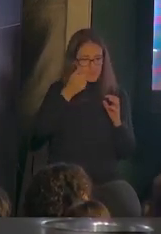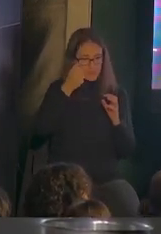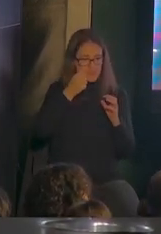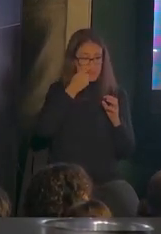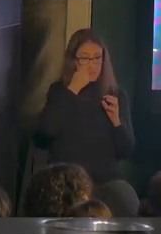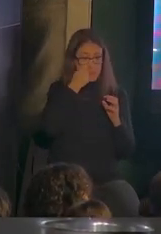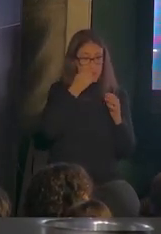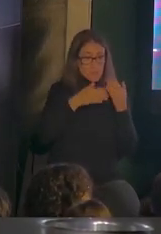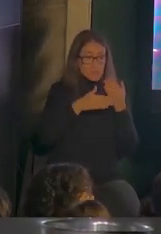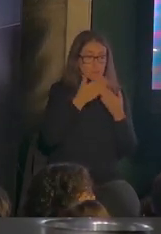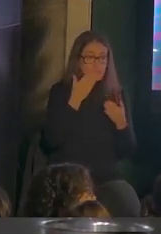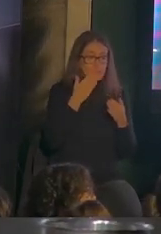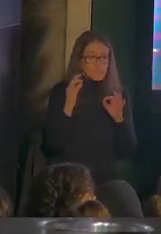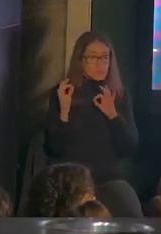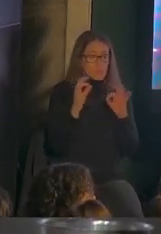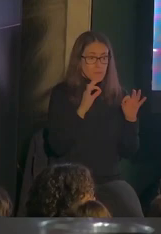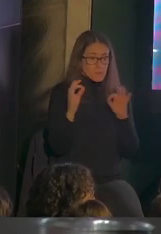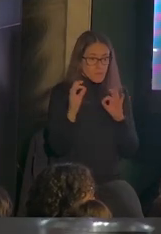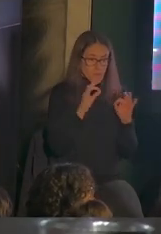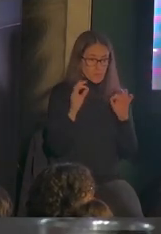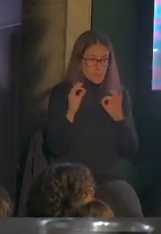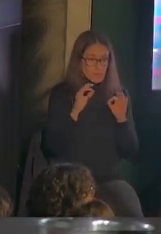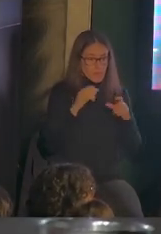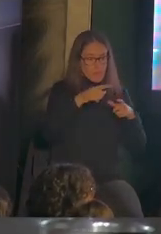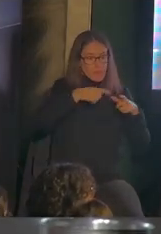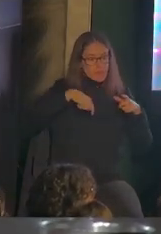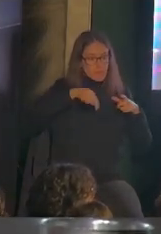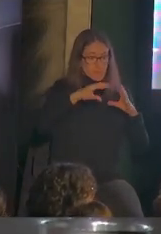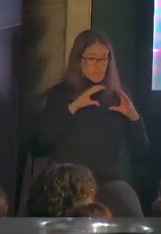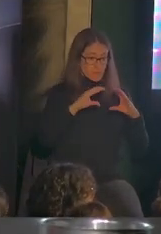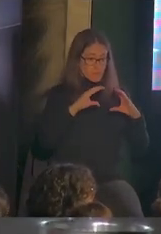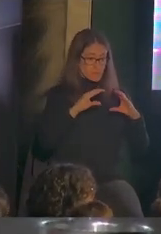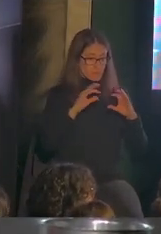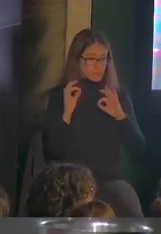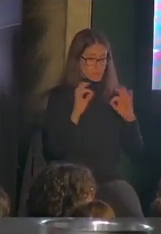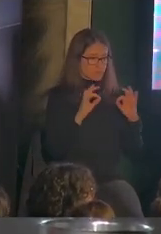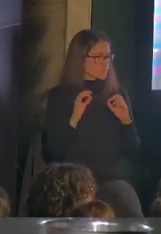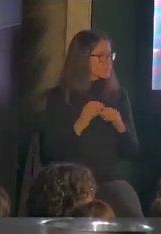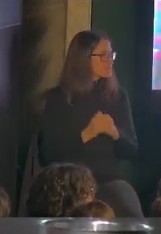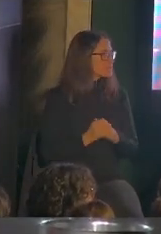és el pa de pessic. Ho tinc tot aquí.